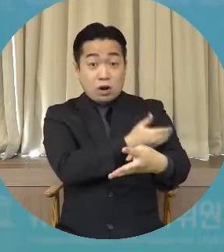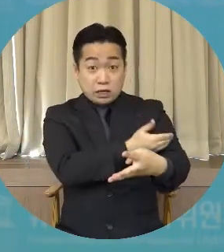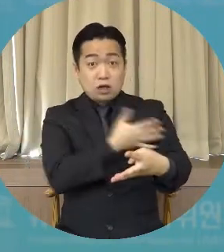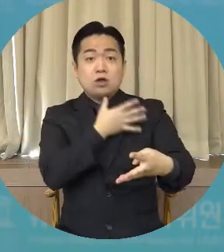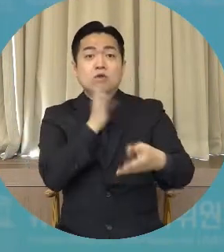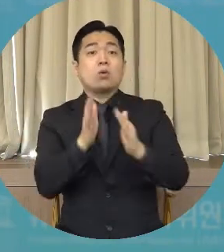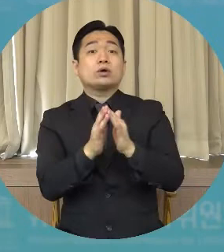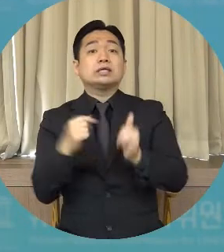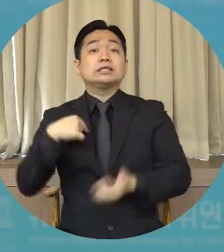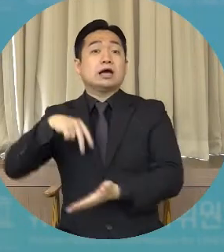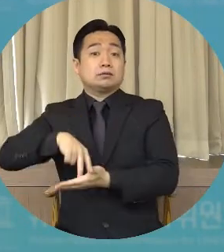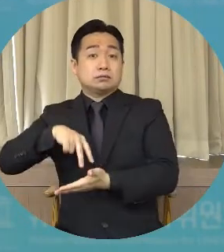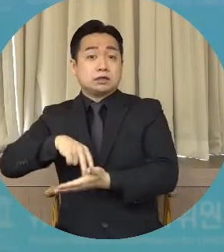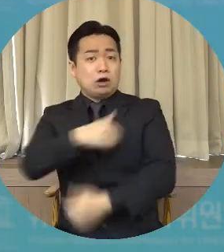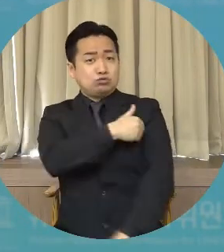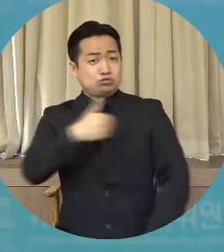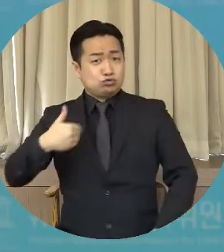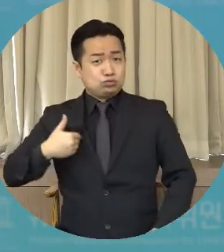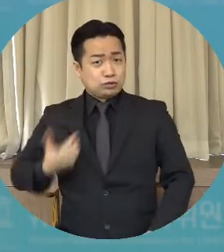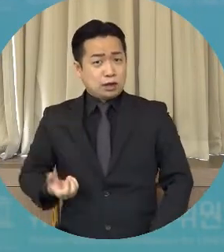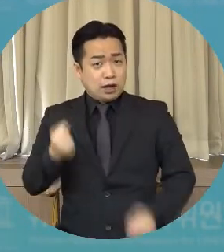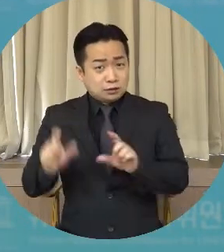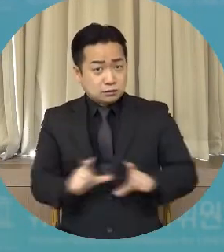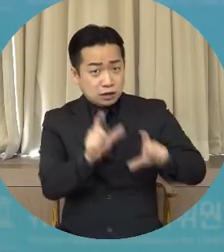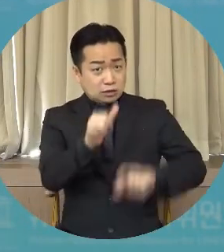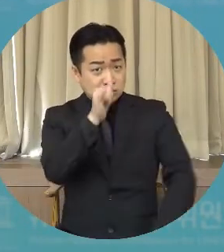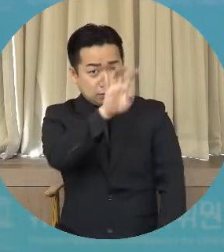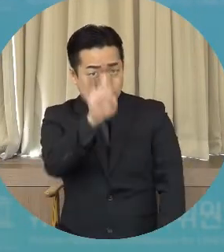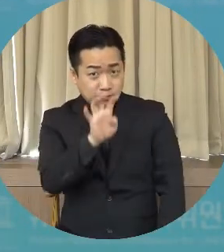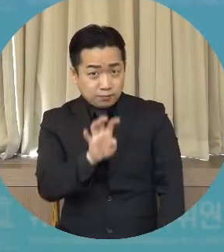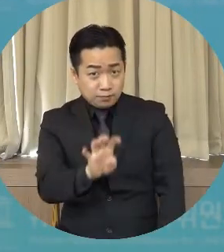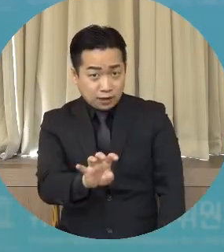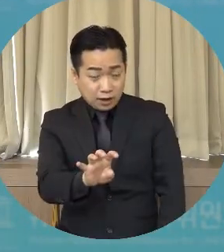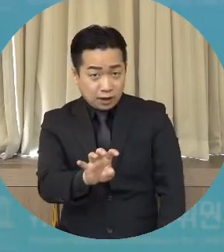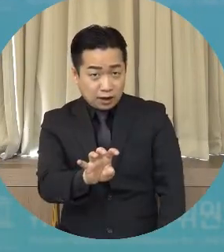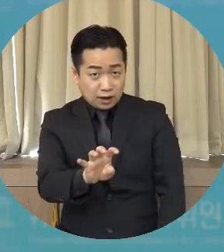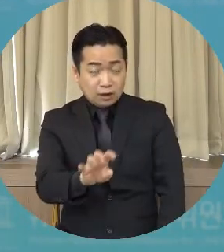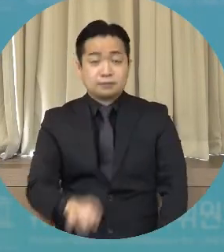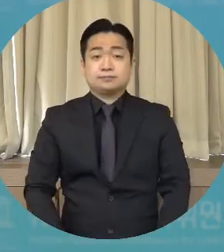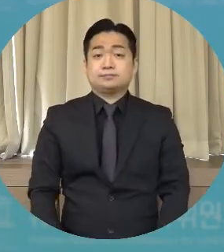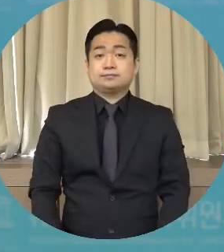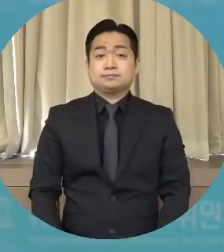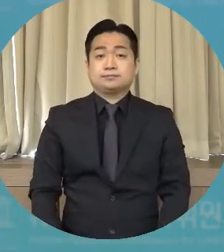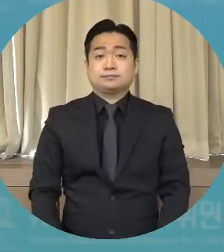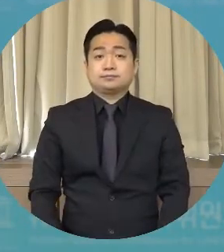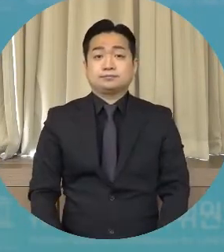노인이 충분히 향유하고 있는가 하는 물음을 떠올리게 됩니다.